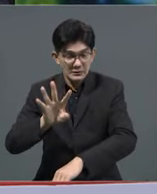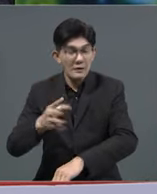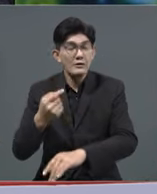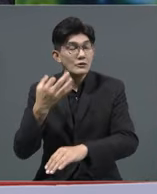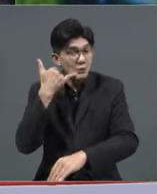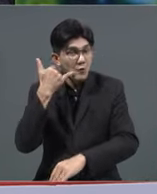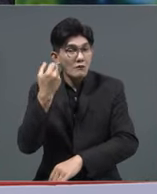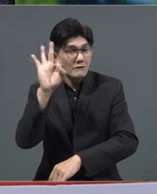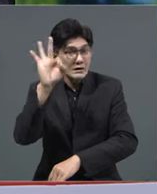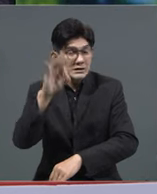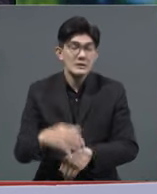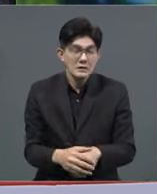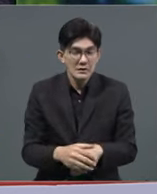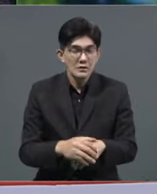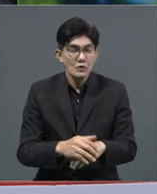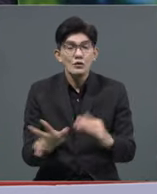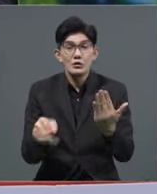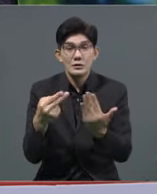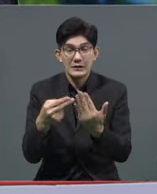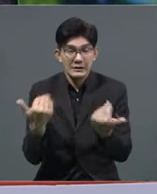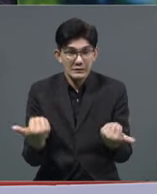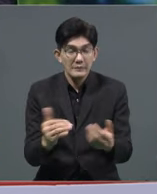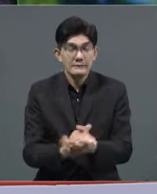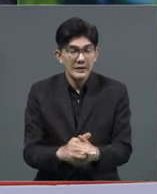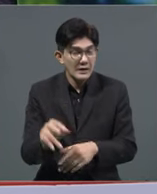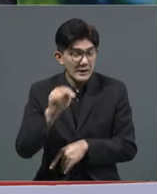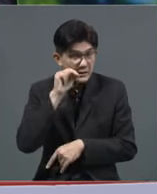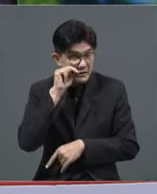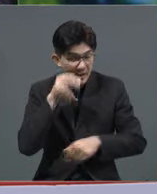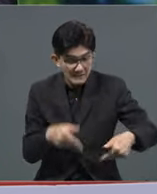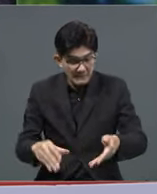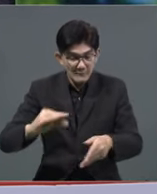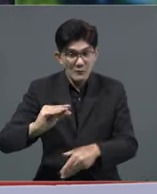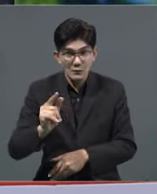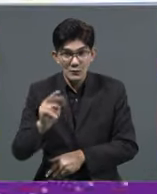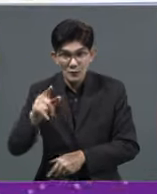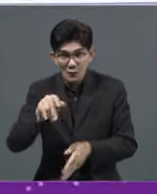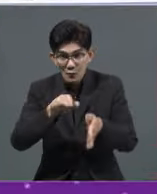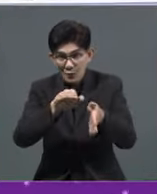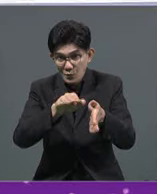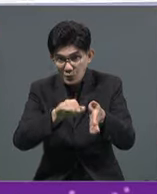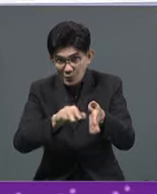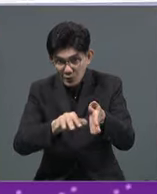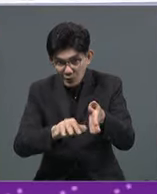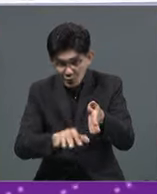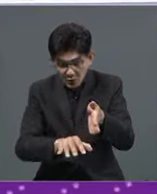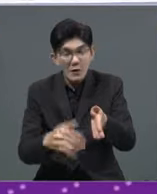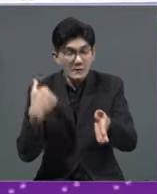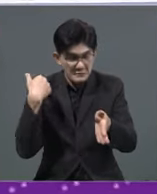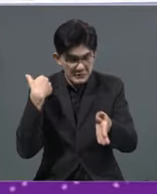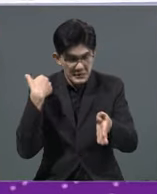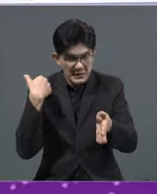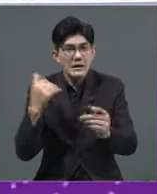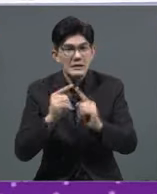อย่างที่เมื่อสักครู่พูดไปถึงเรื่องจังหวัดหนองคายครับตอนนี้เนี่ยระดับน้ำในแม่น้ำโขงเนี่ยลดลงต่อเนื่องหลายวันแล้วนะครับแต่ว่า